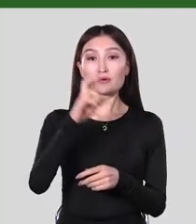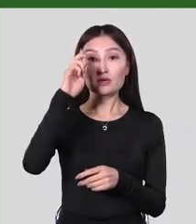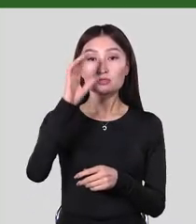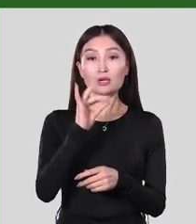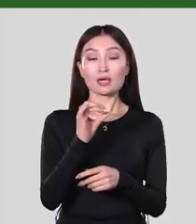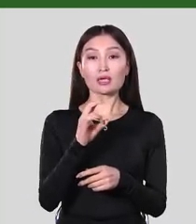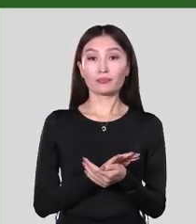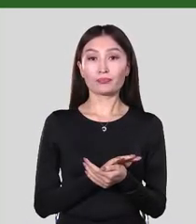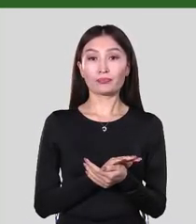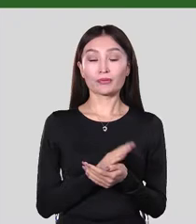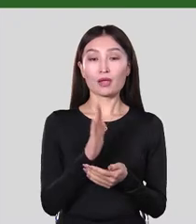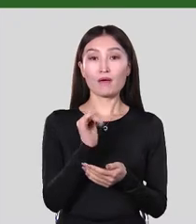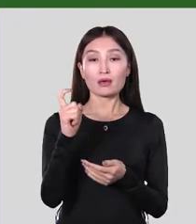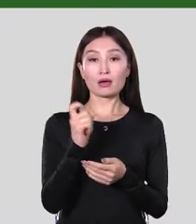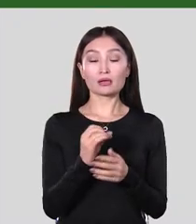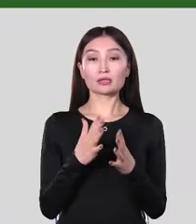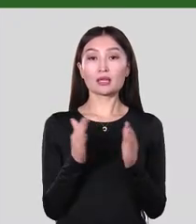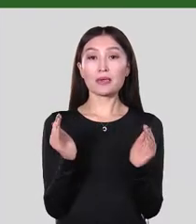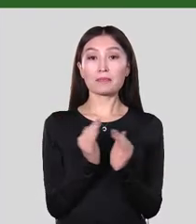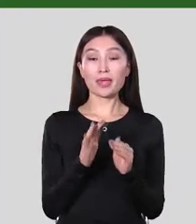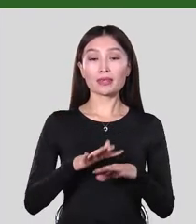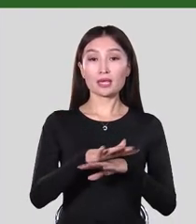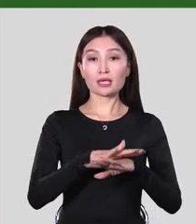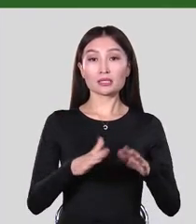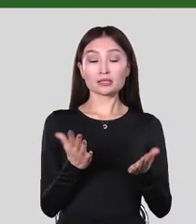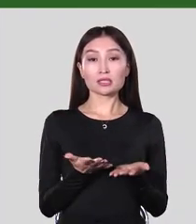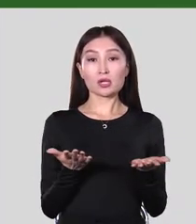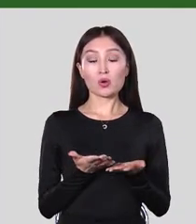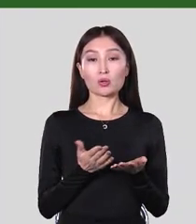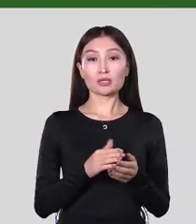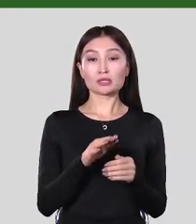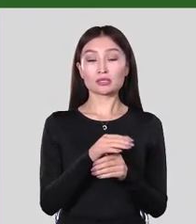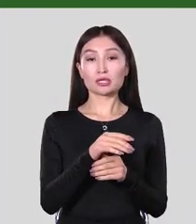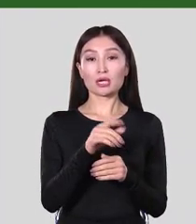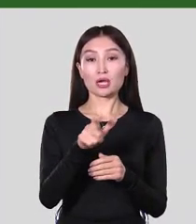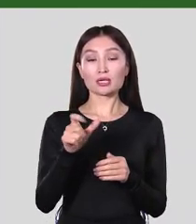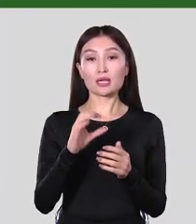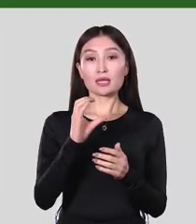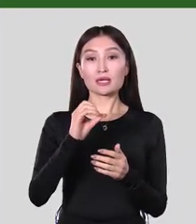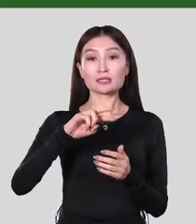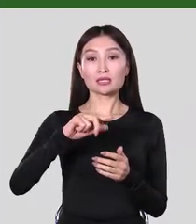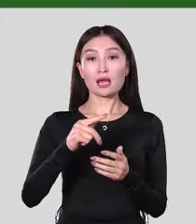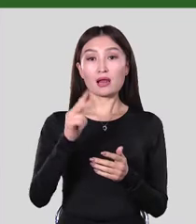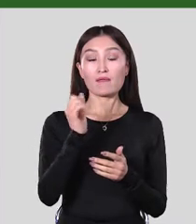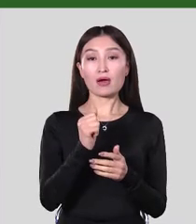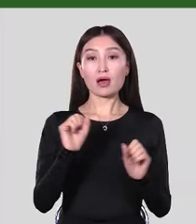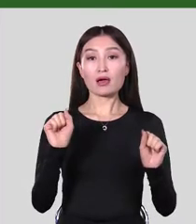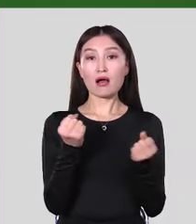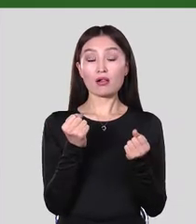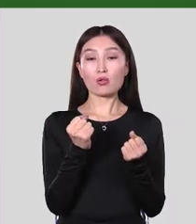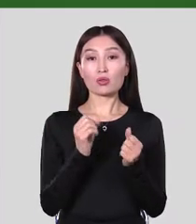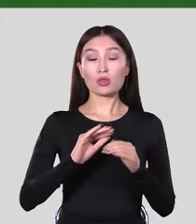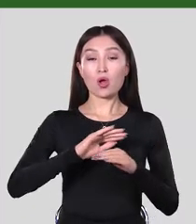государства инков в Андах. Наименее заселенные части Южной Америки – это сельва, и холодные